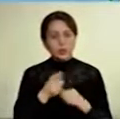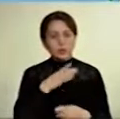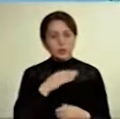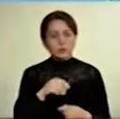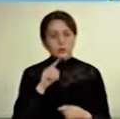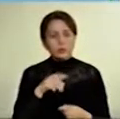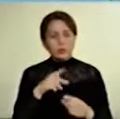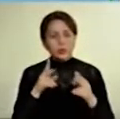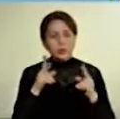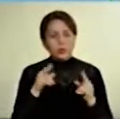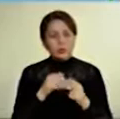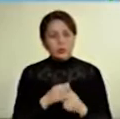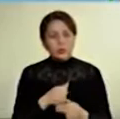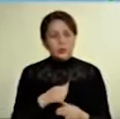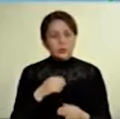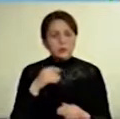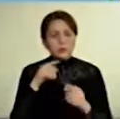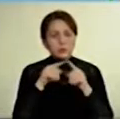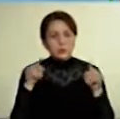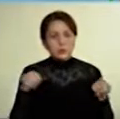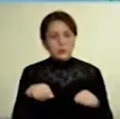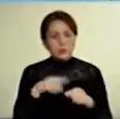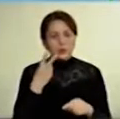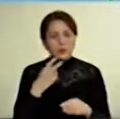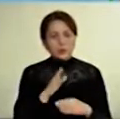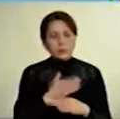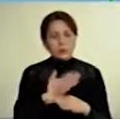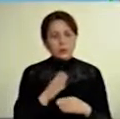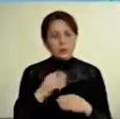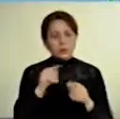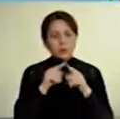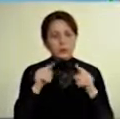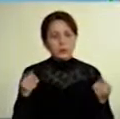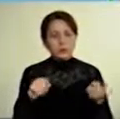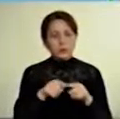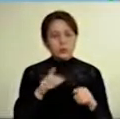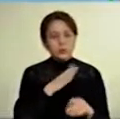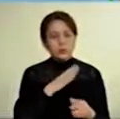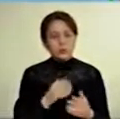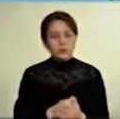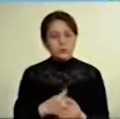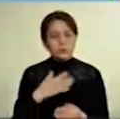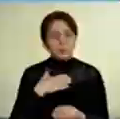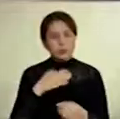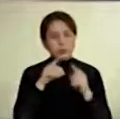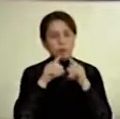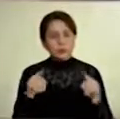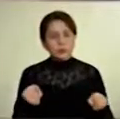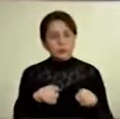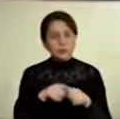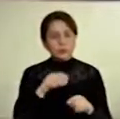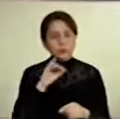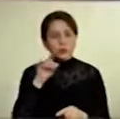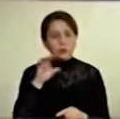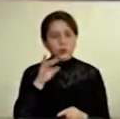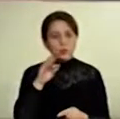Mana shu kesma esa to'rt to'rtburchakni ikkiga bo'lganida uchburchaklar hosil bo'ldi. Biz uchburchaklar yuzini